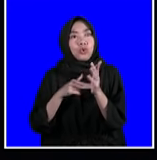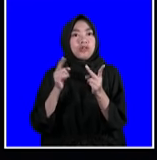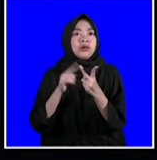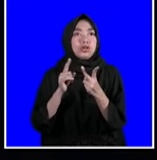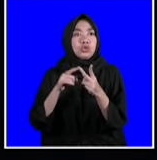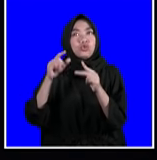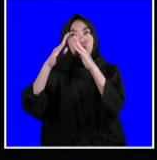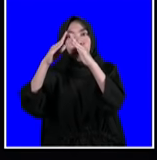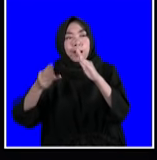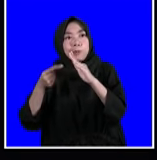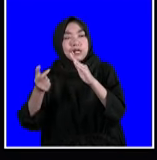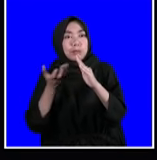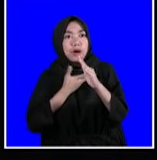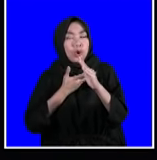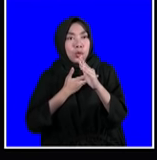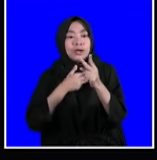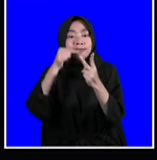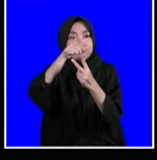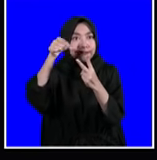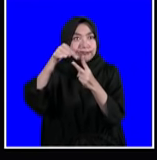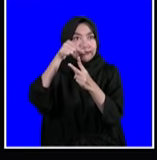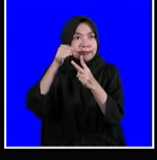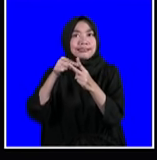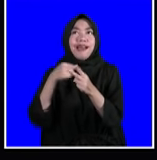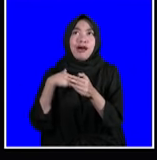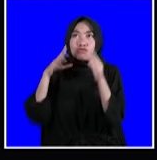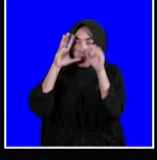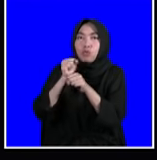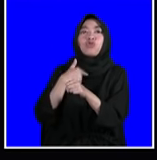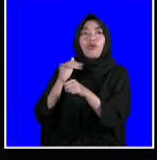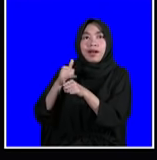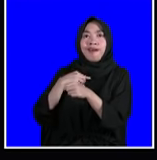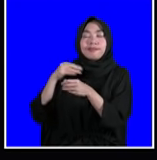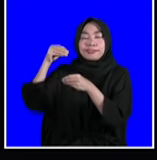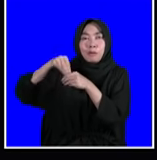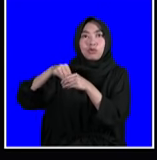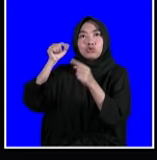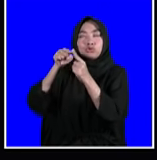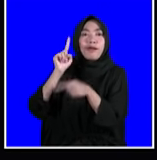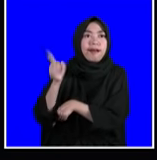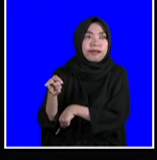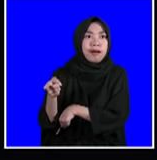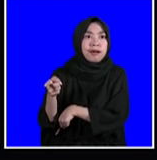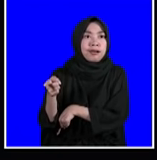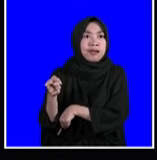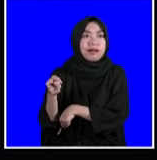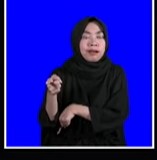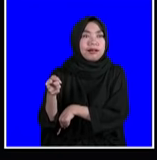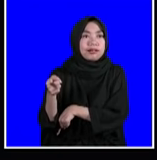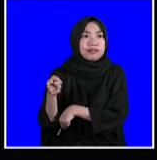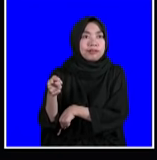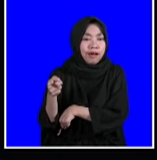DP rumah, maka si lajang tersebut menjadi fokus ketika ada godaan untuk